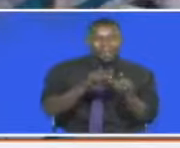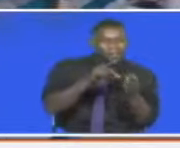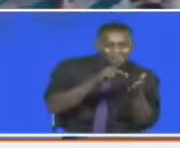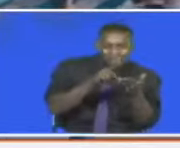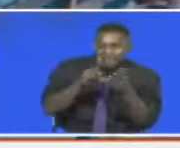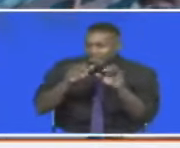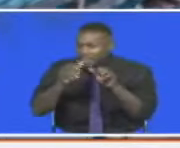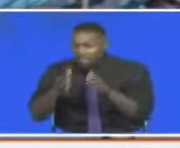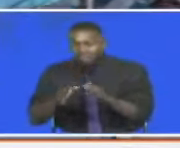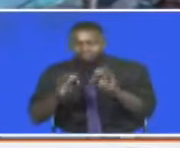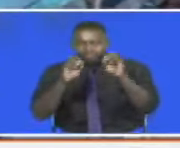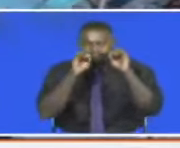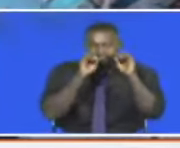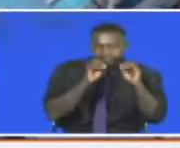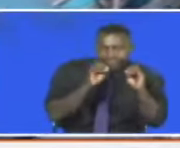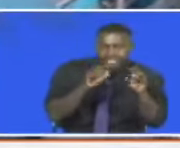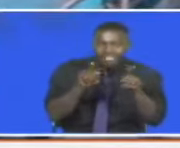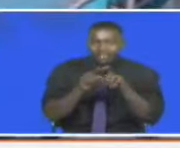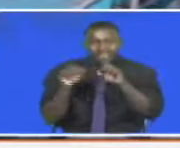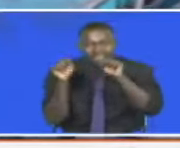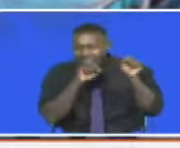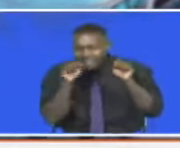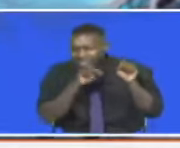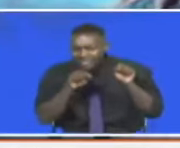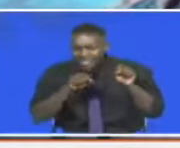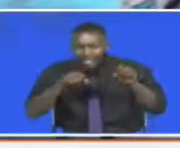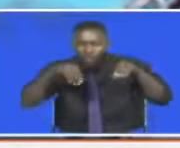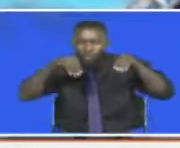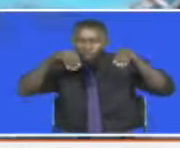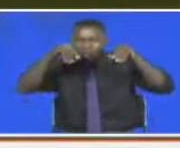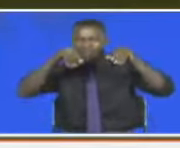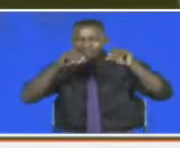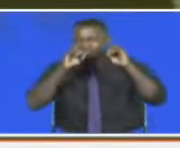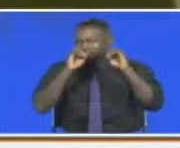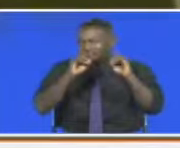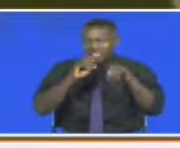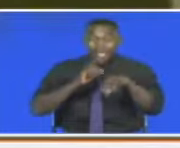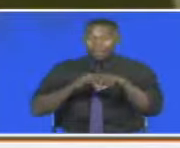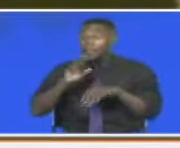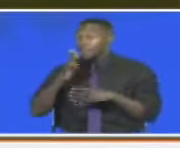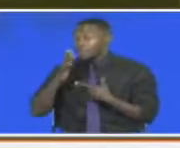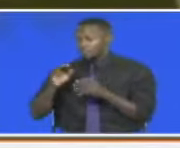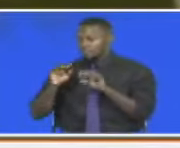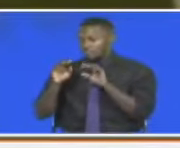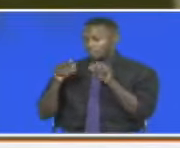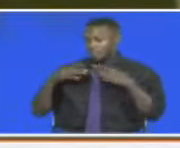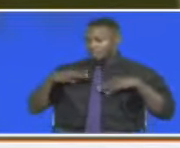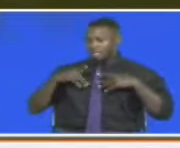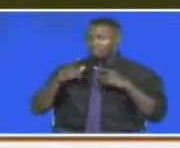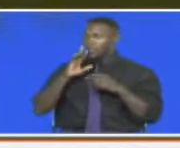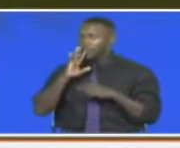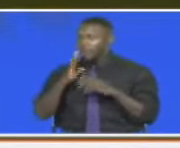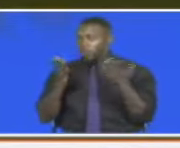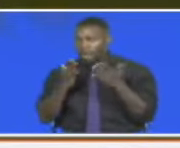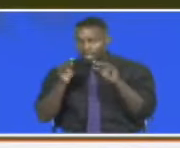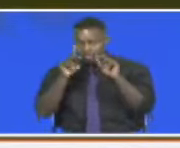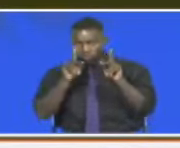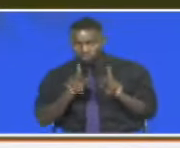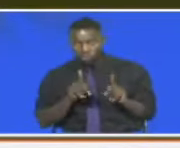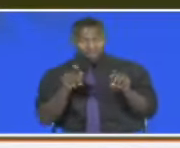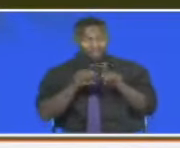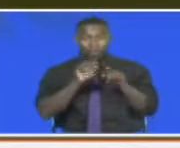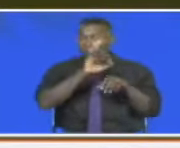na kutosogwa miwa kwa kiwango kifaacho. Wakizungumza jijini Kisumu, muungano wa kilimo cha miwa na wafanyakazi wa